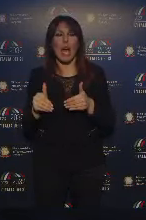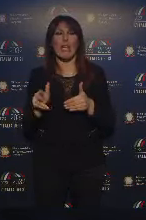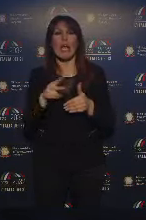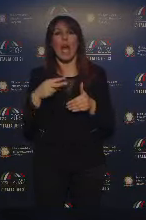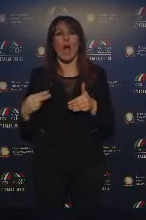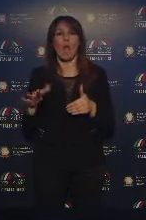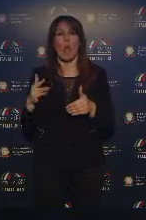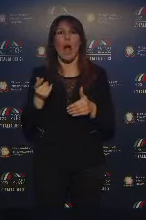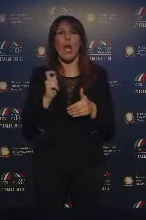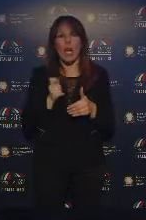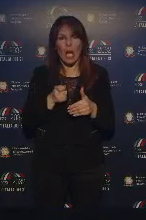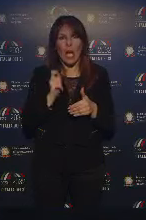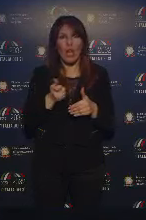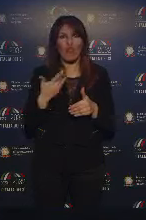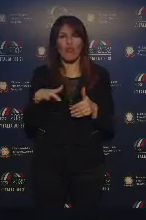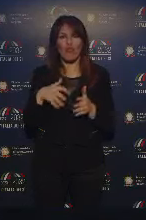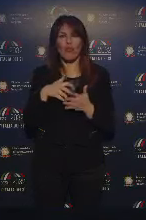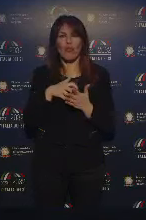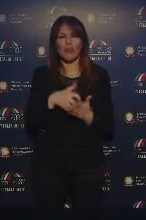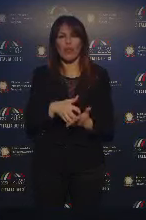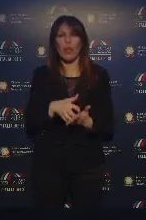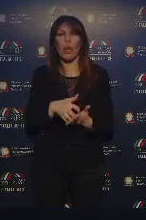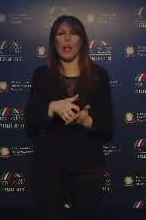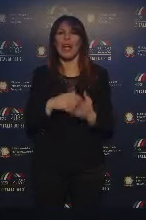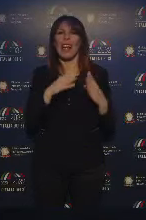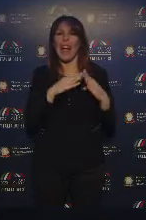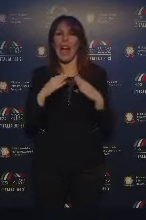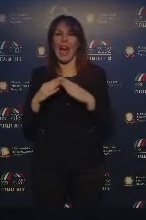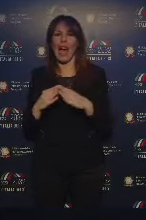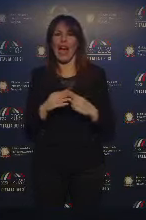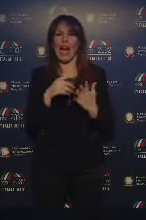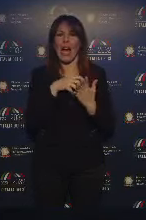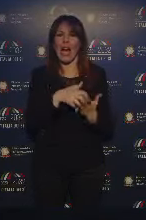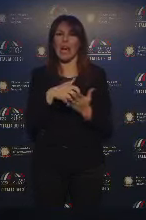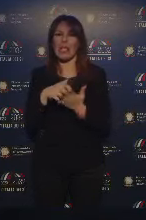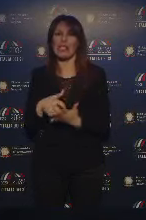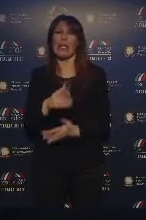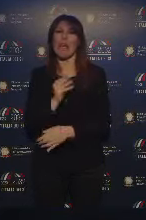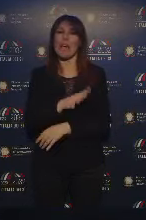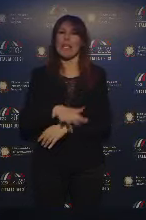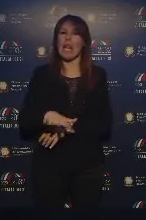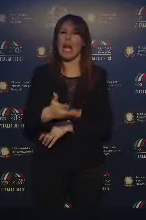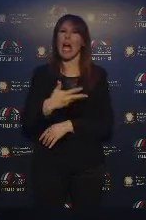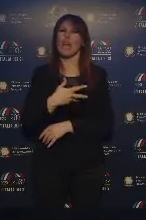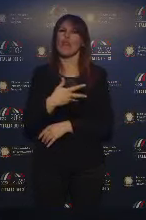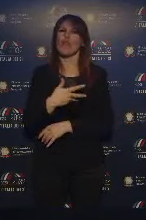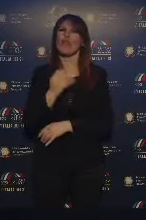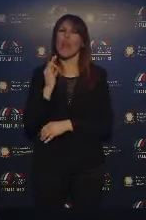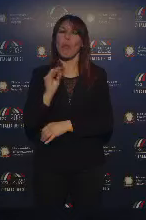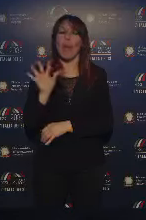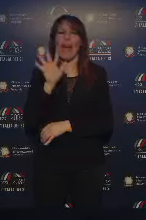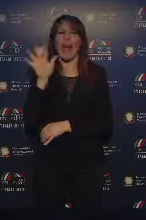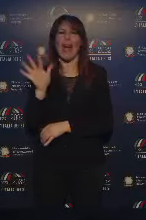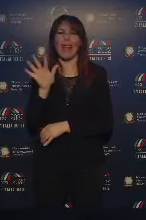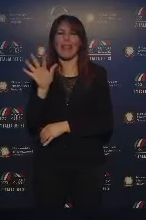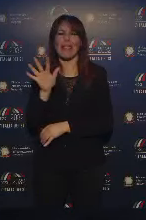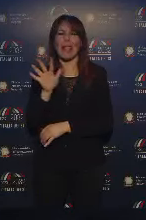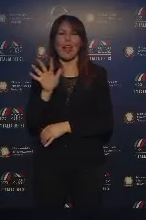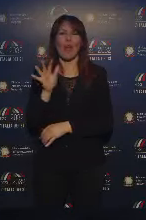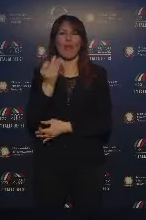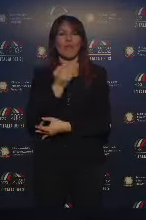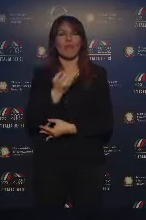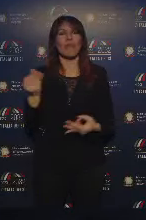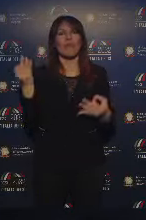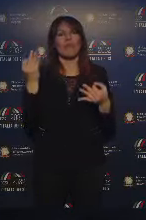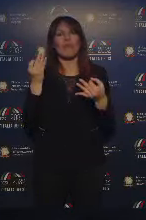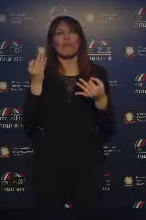Cash investiti sulle case in Basilicata c'è uno degli esempi virtuosi e siamo